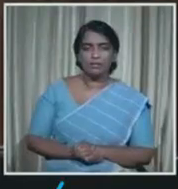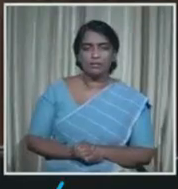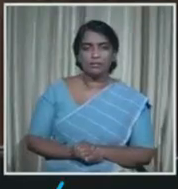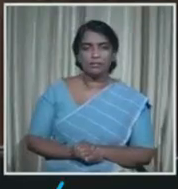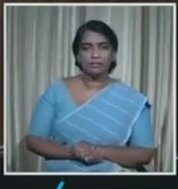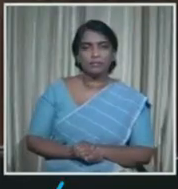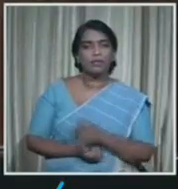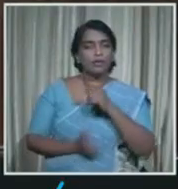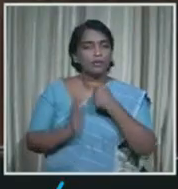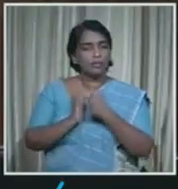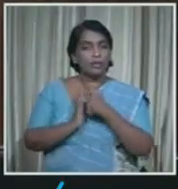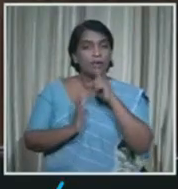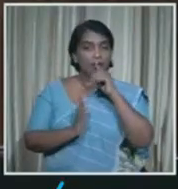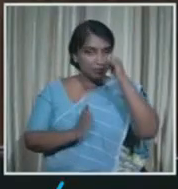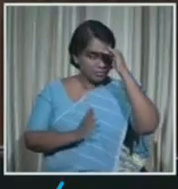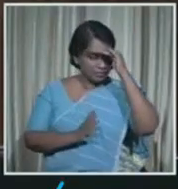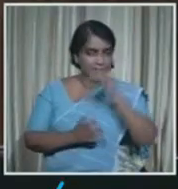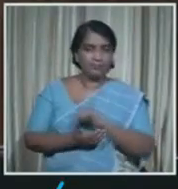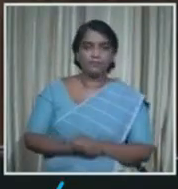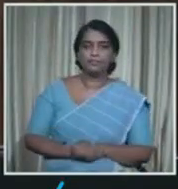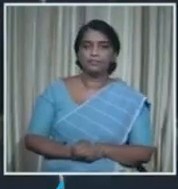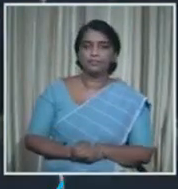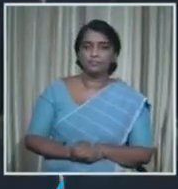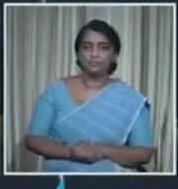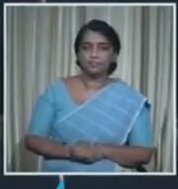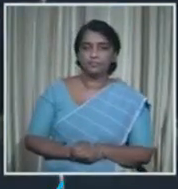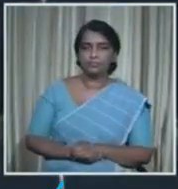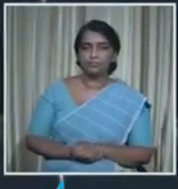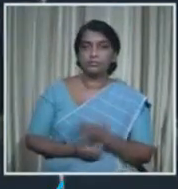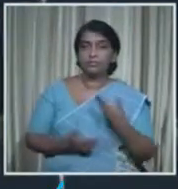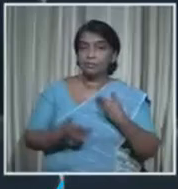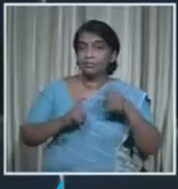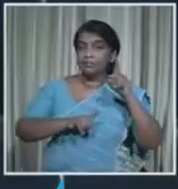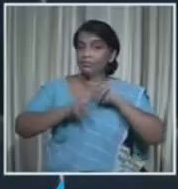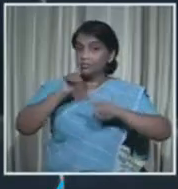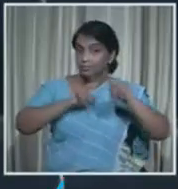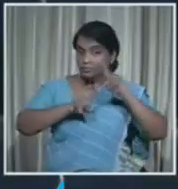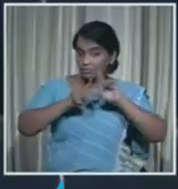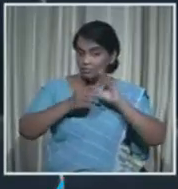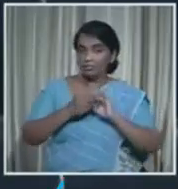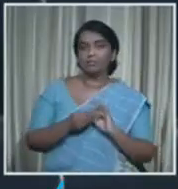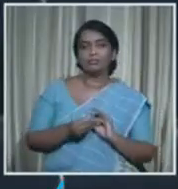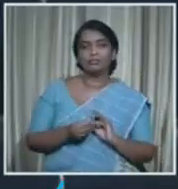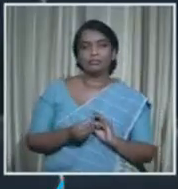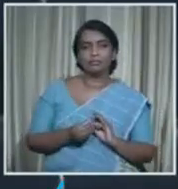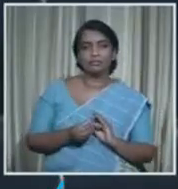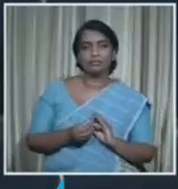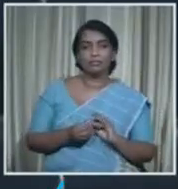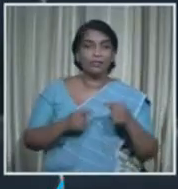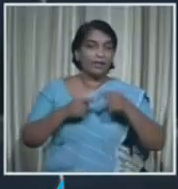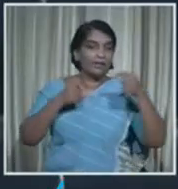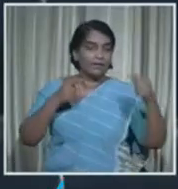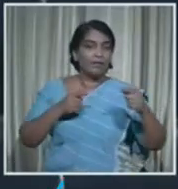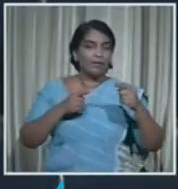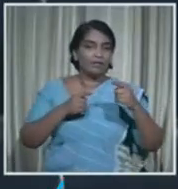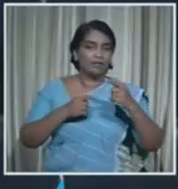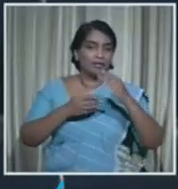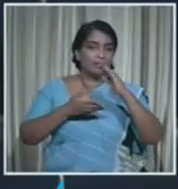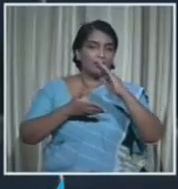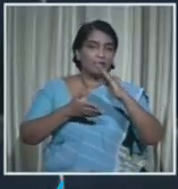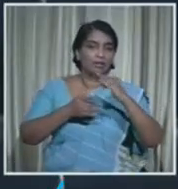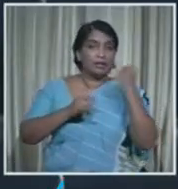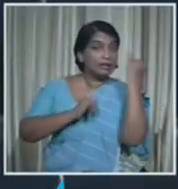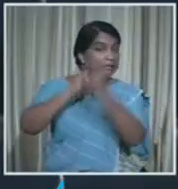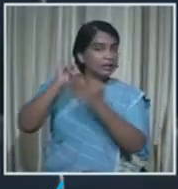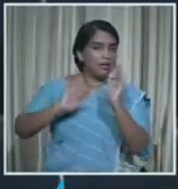garu katanayakathumani mama ekak kiyana api metana saakatcha karaddi karunakala vipaksha sahayogaya onnam vipakshata dos kiyanne